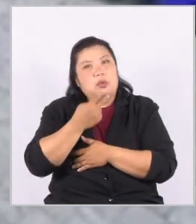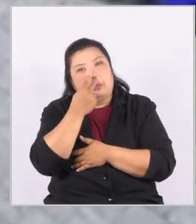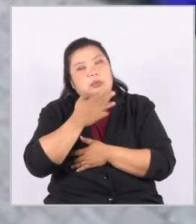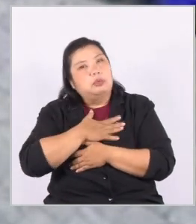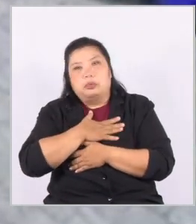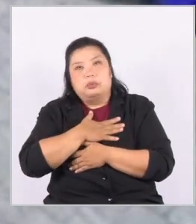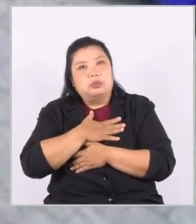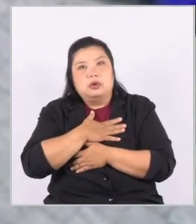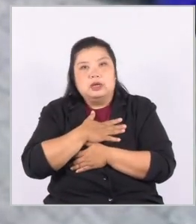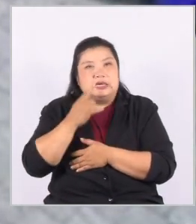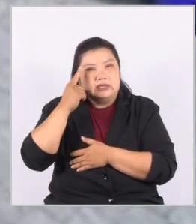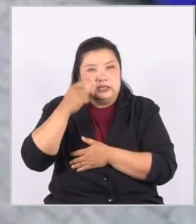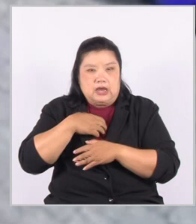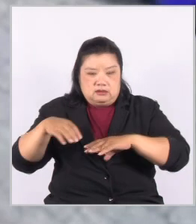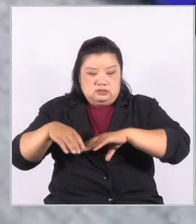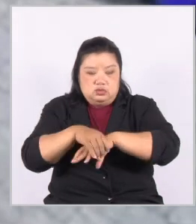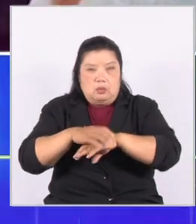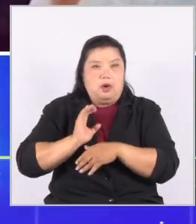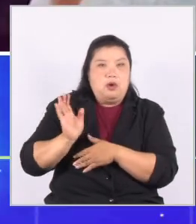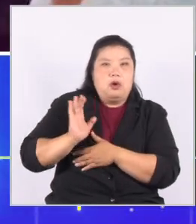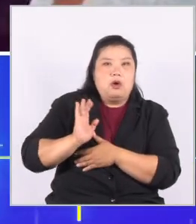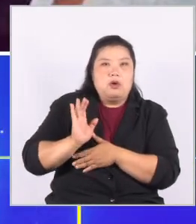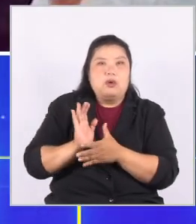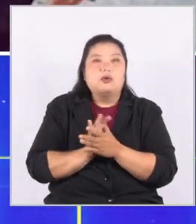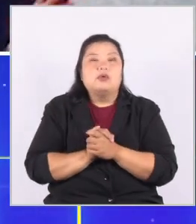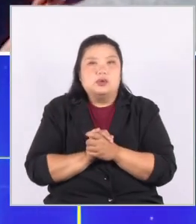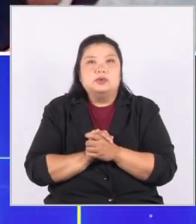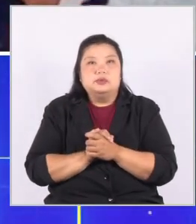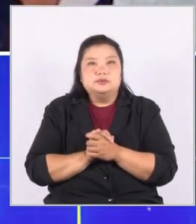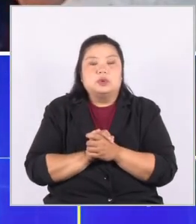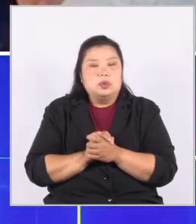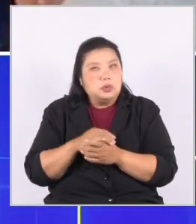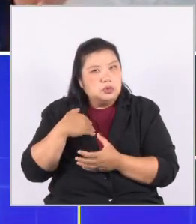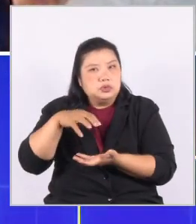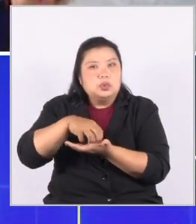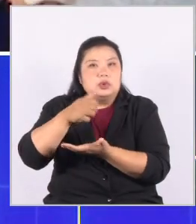ตอนนี้เนี่ยไม่กล้าใส่ต่อแล้วนะคะ โอ้ดีนะมีกล้องวงจรปิดนะ